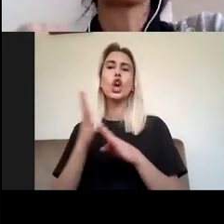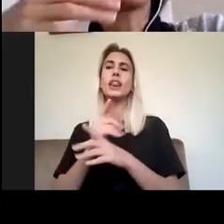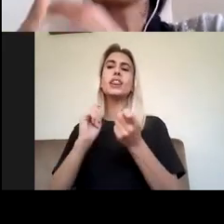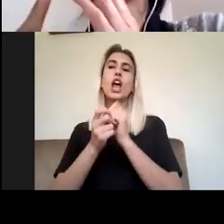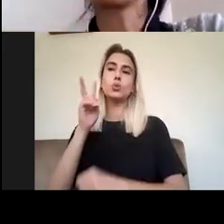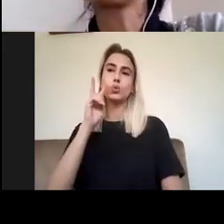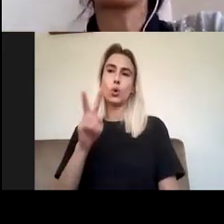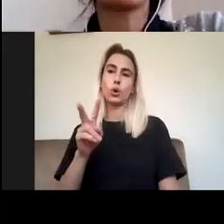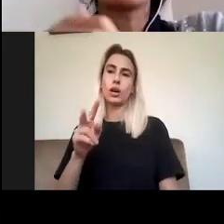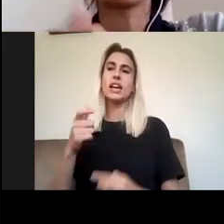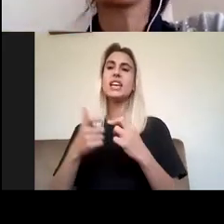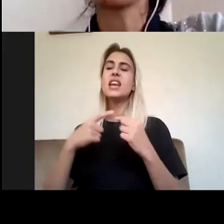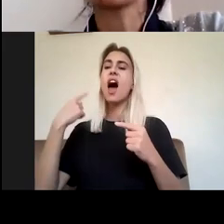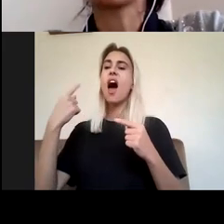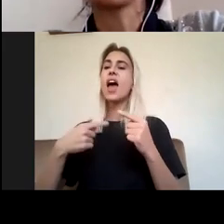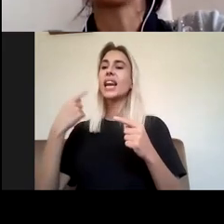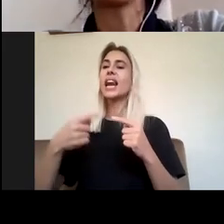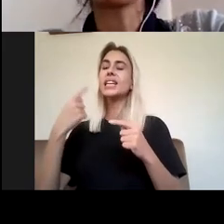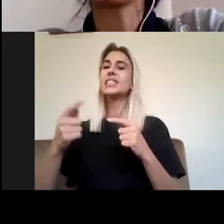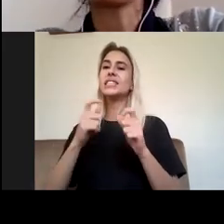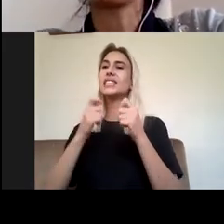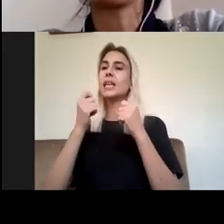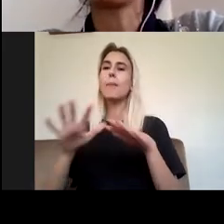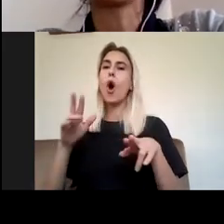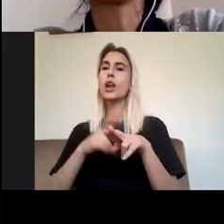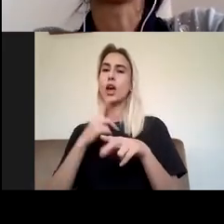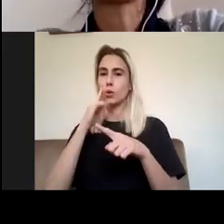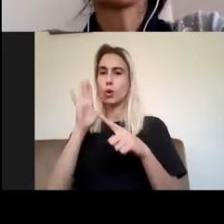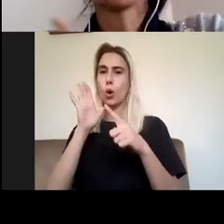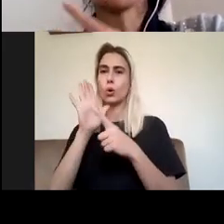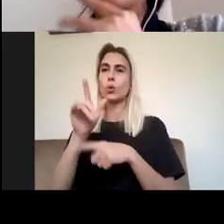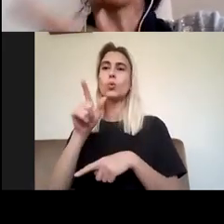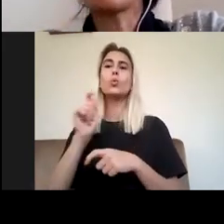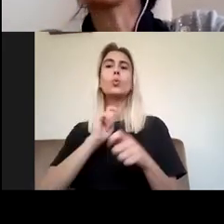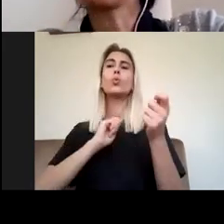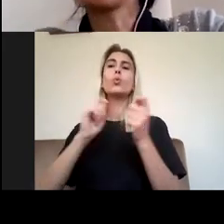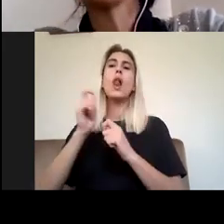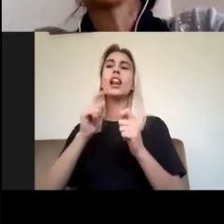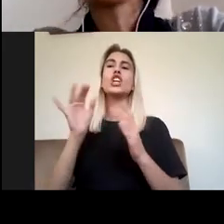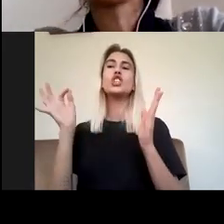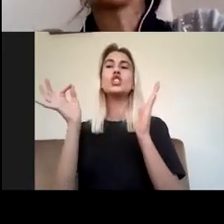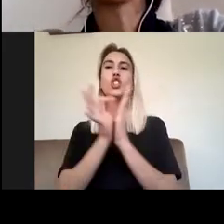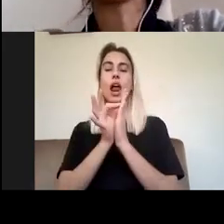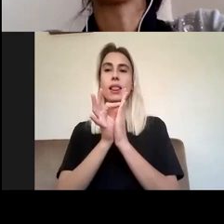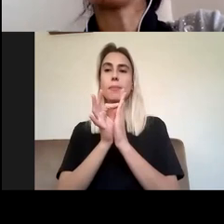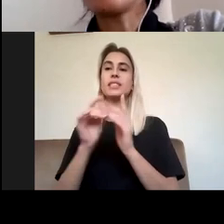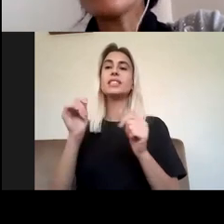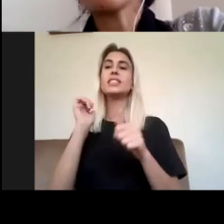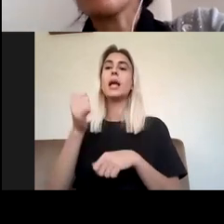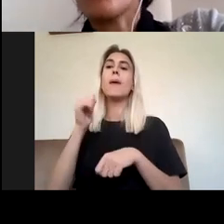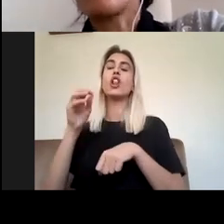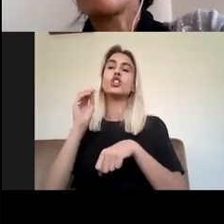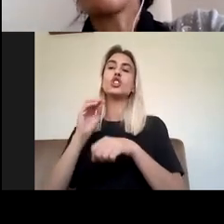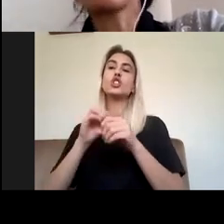mesela raylı sistemlere birazdan örnek de göstereceğim. Raylı sistemlerde kullanılan işaretlemeler zaman içerisinde